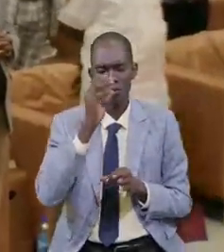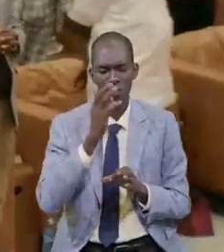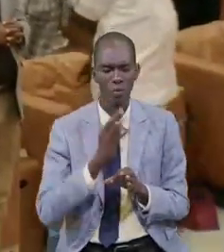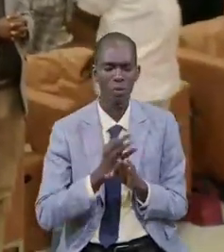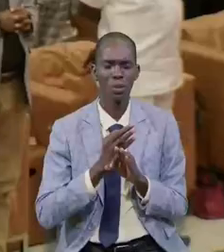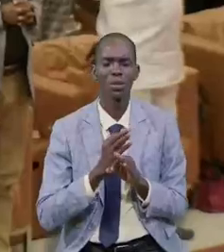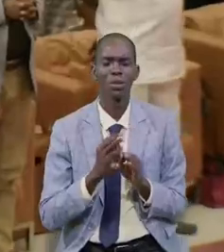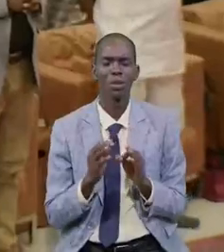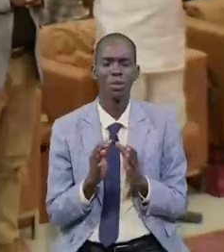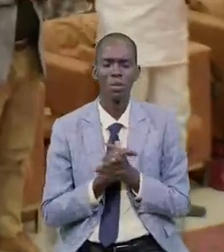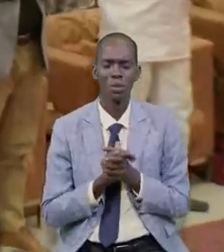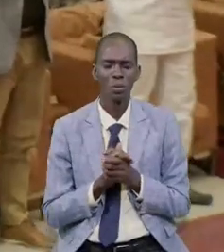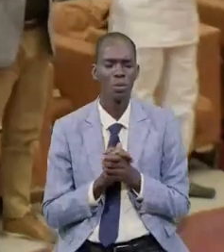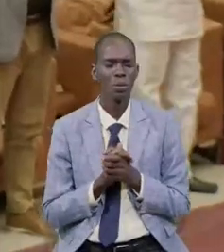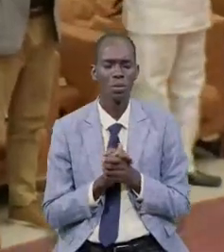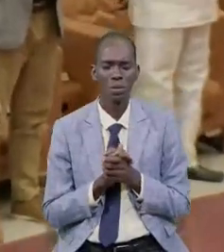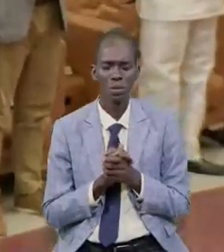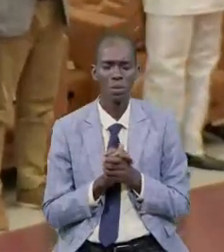de la petite foi